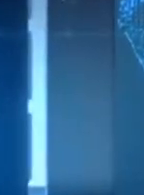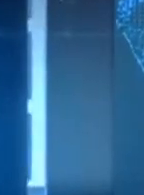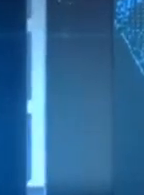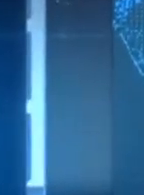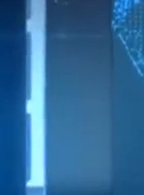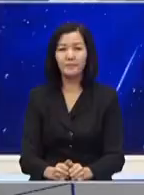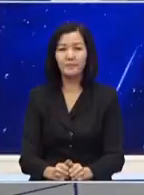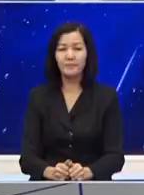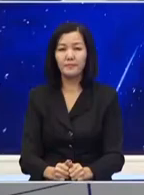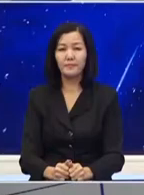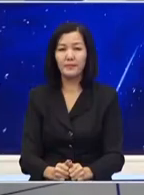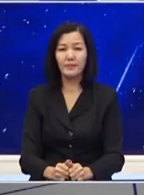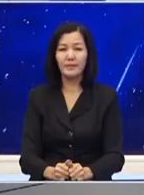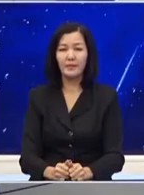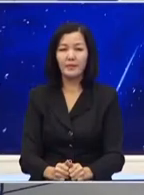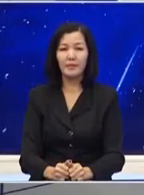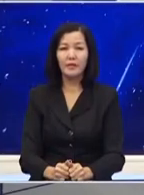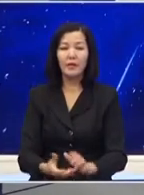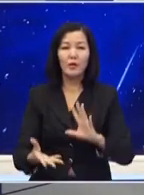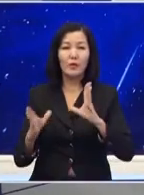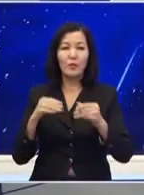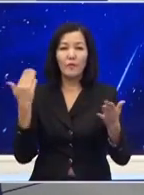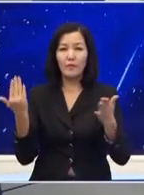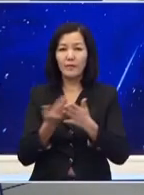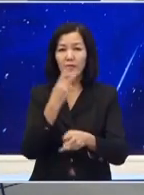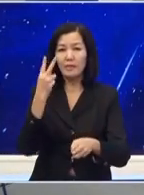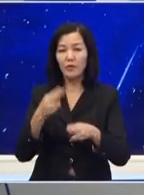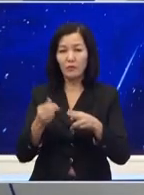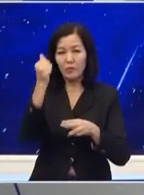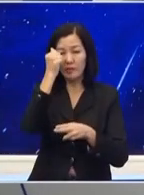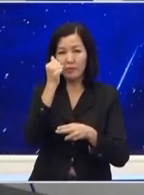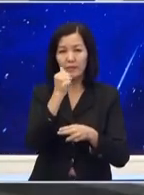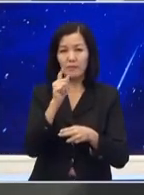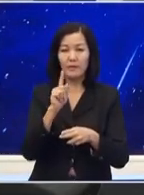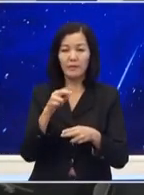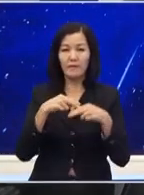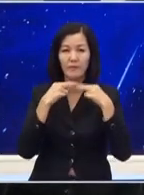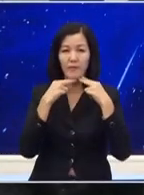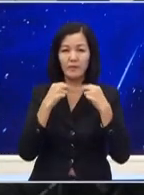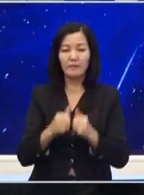На этом все. Спасибо за внимание. Всего доброго.